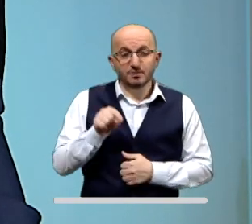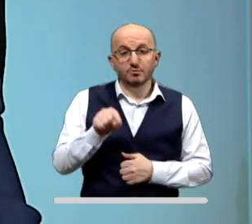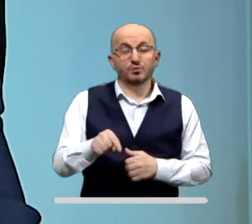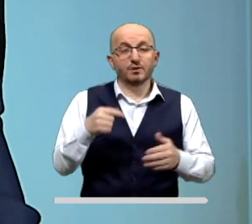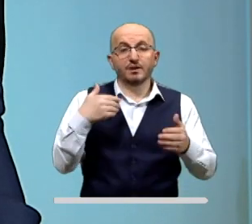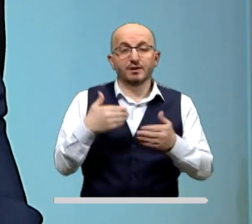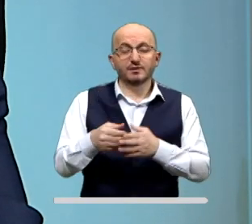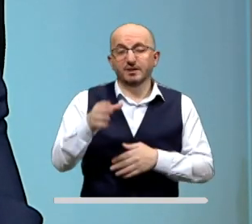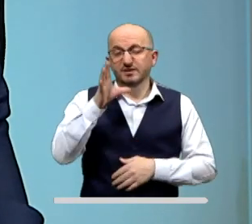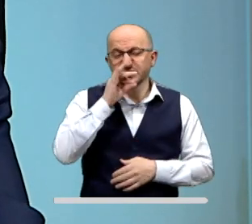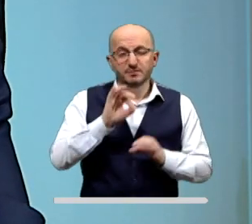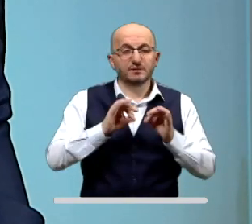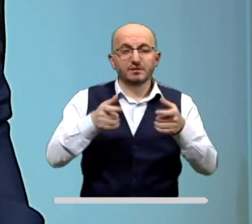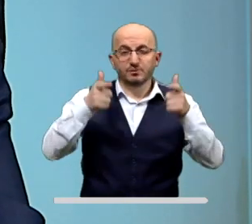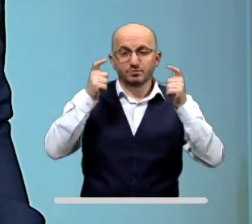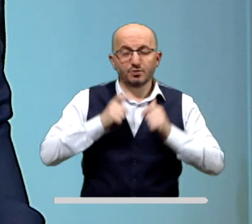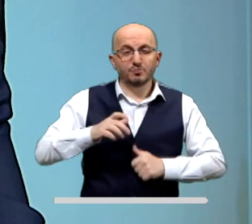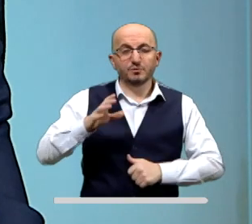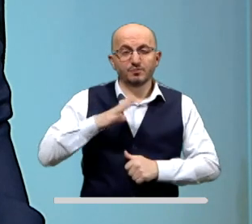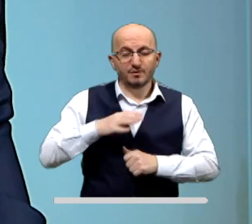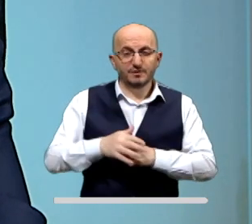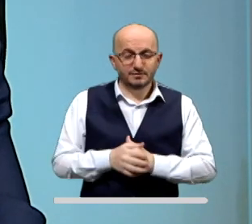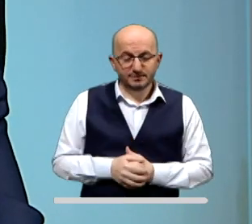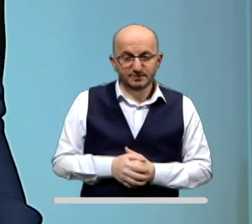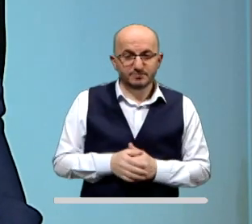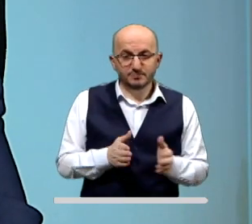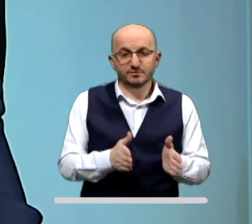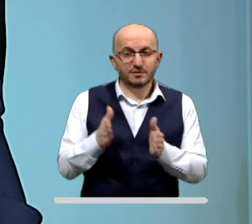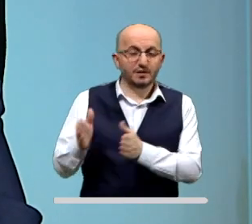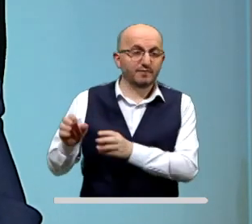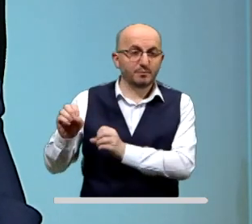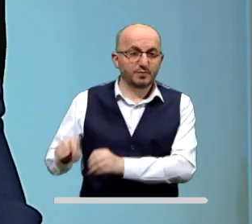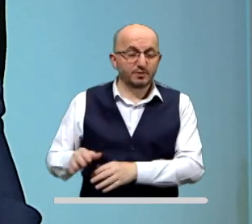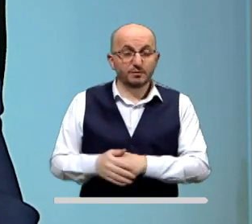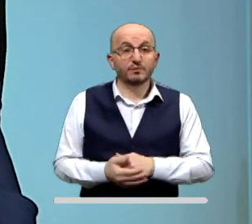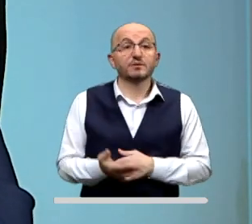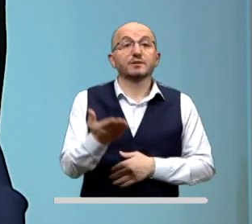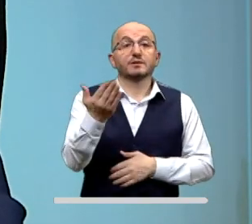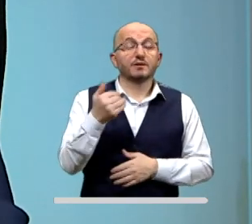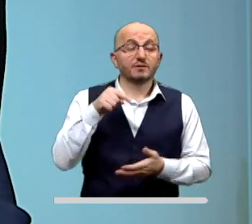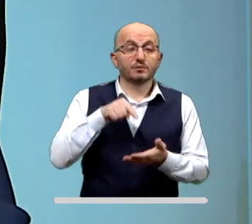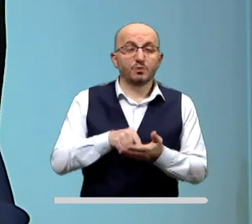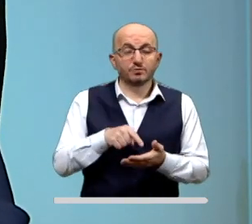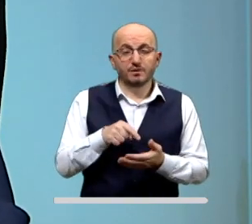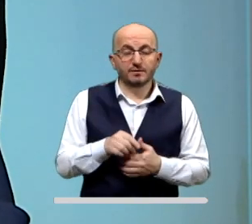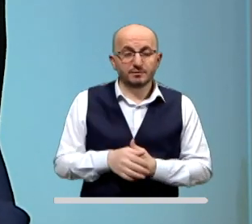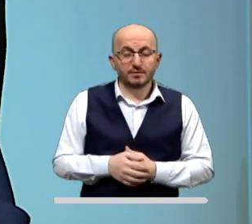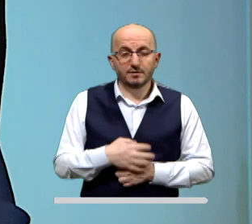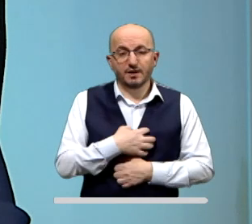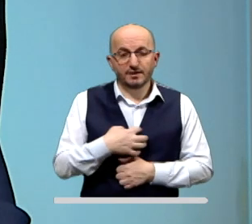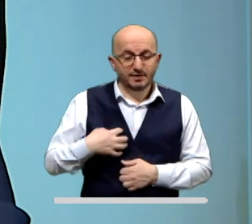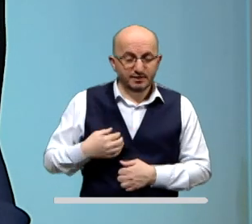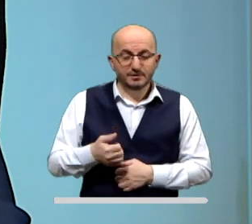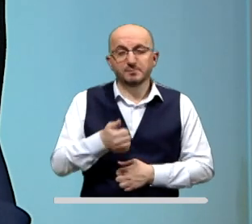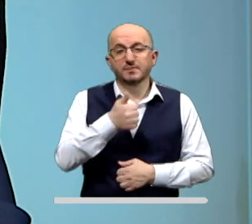Kimin ne sorumluluğu var falan bunlar artık olmuş bir tarafa bırakıyoruz ama gelinen nokta itibariyle annelerin